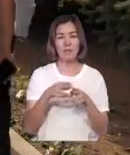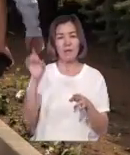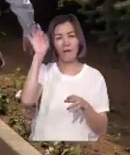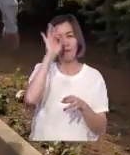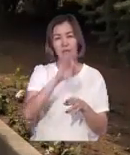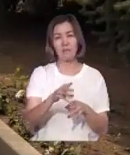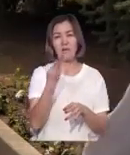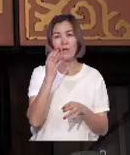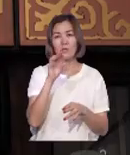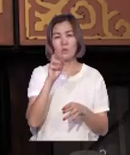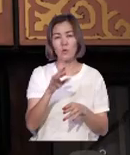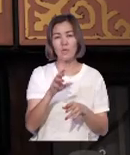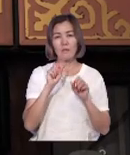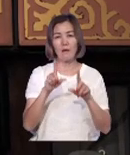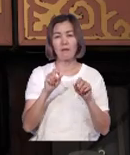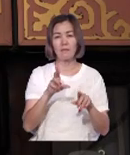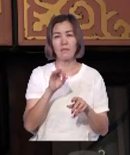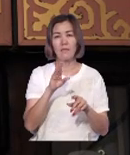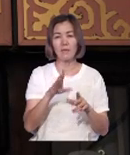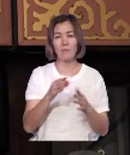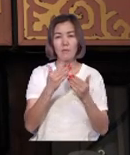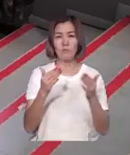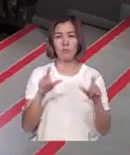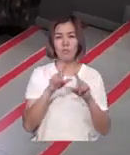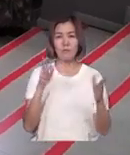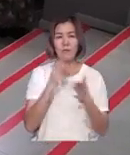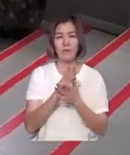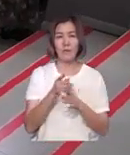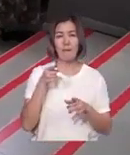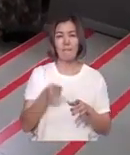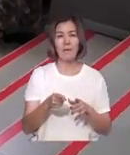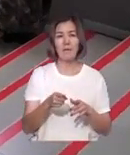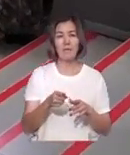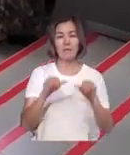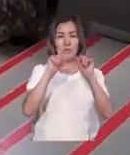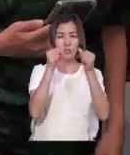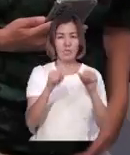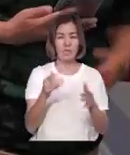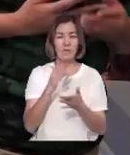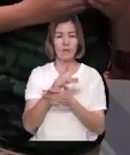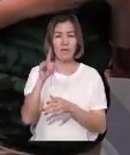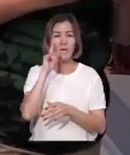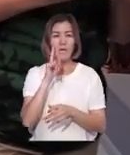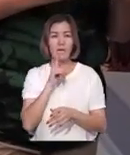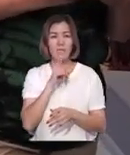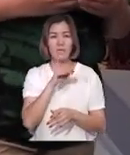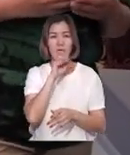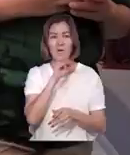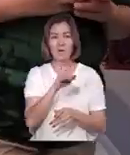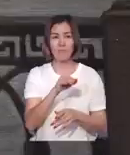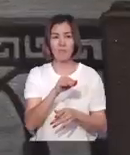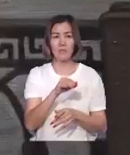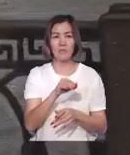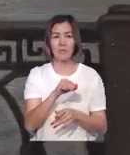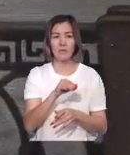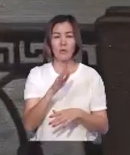Шоқан Уәлиханов атындағы Алтын Емел мемориалдық музейі. Онда мыңнан аса жәдігер қойылған. Қазақ халқының тұтынған бойтұмарын